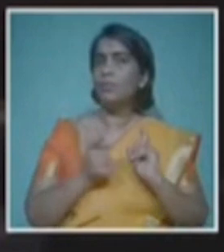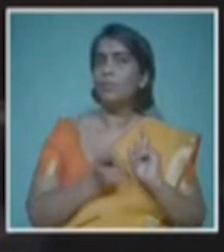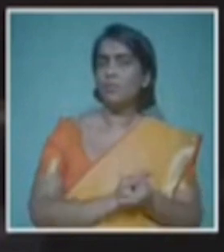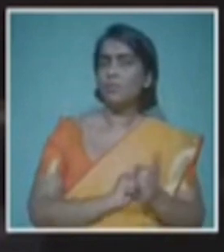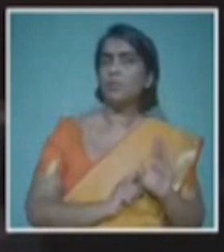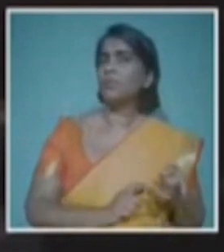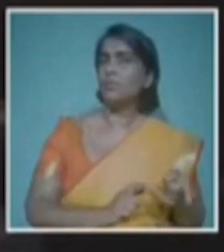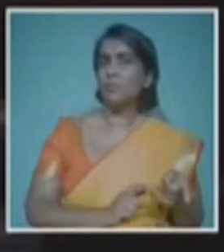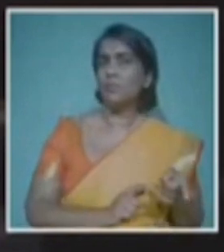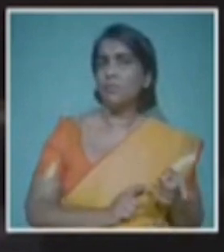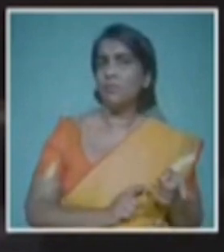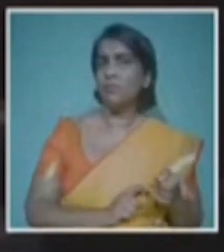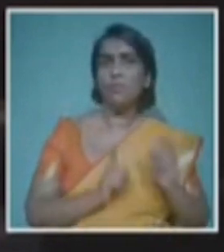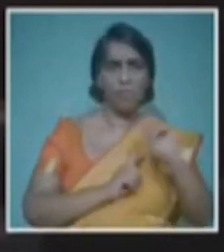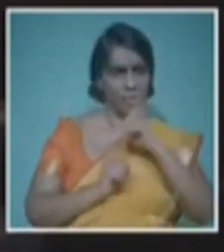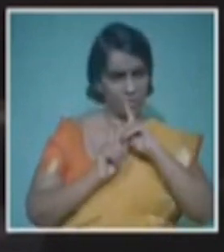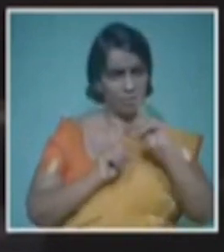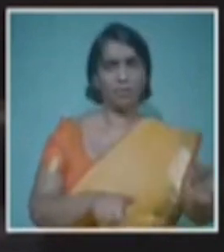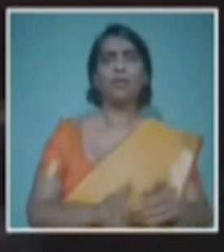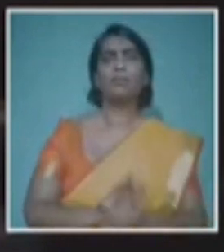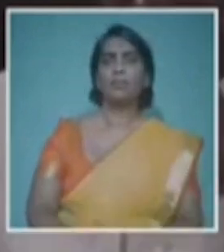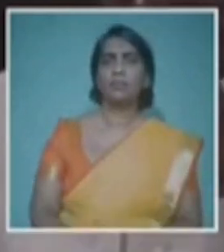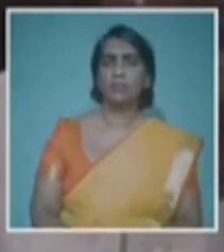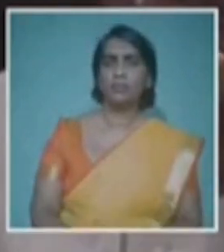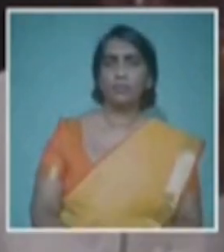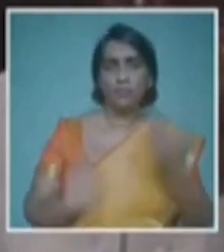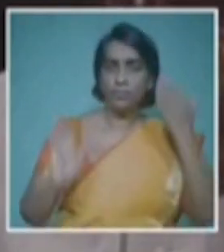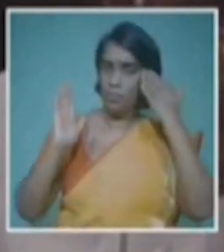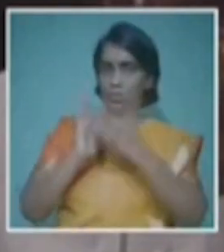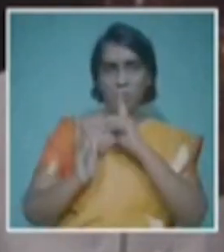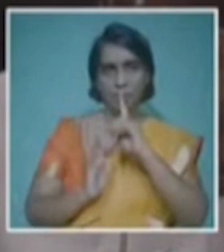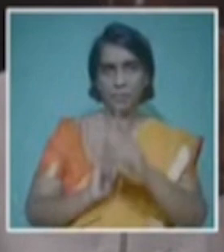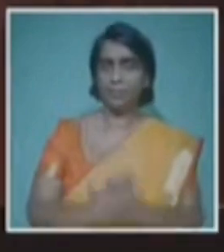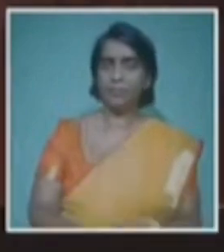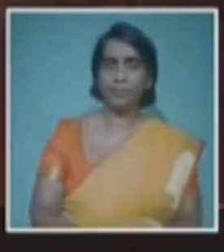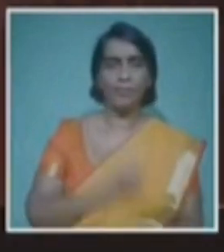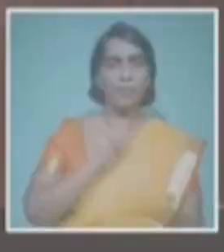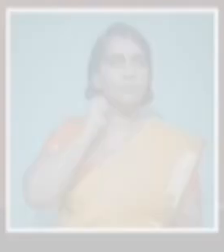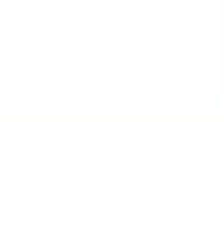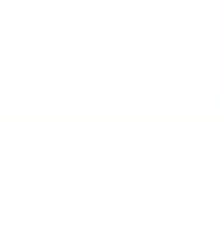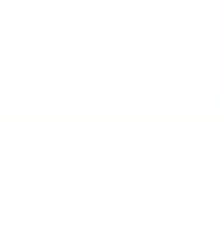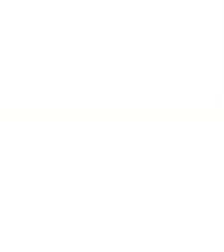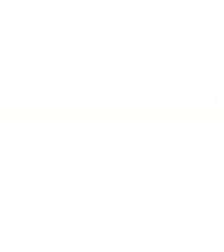තියාගෙන ඉන්නේයි කියන එක. එළියට එන්නේ. ඒක මේ සභාවට දෙන්න කියන්නේ. අවධානය යොමු කරන්න මං ලේකම් කාර්යාලය. බොහොම ස්තුතියි.